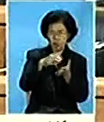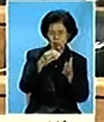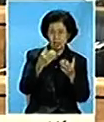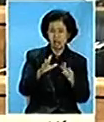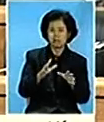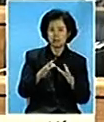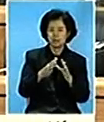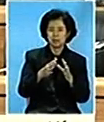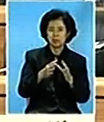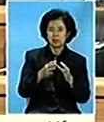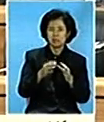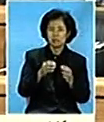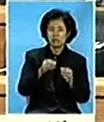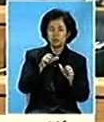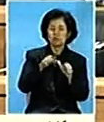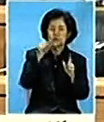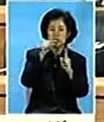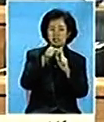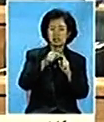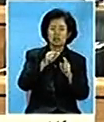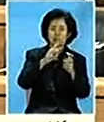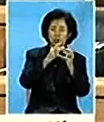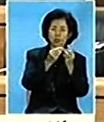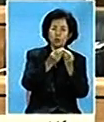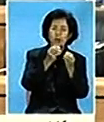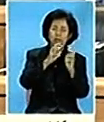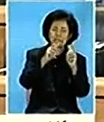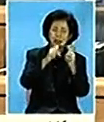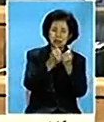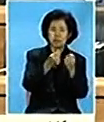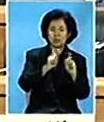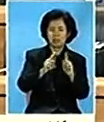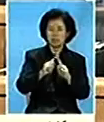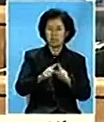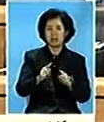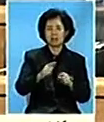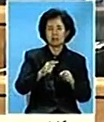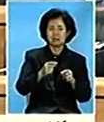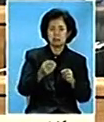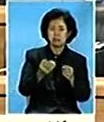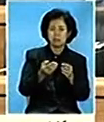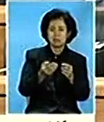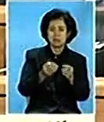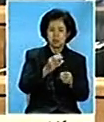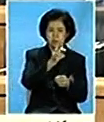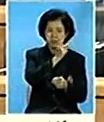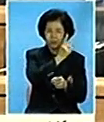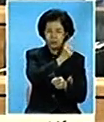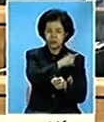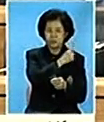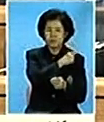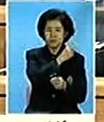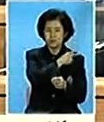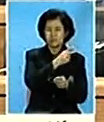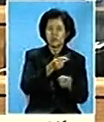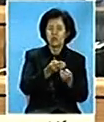แตกสำคัญนั้นอยู่ที่เป้าหมายหมู่บ้านตำบลเพราะฉะนั้นบทบาทของกำนันผู้ใหญ่บ้านบทบาทขององค์กรป